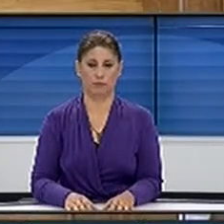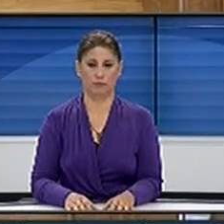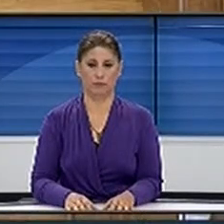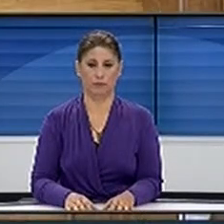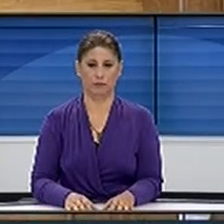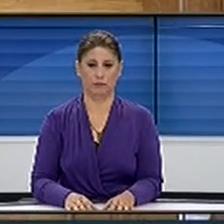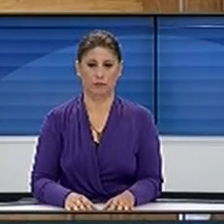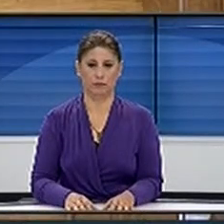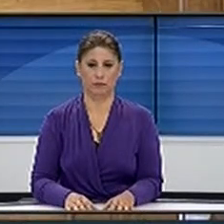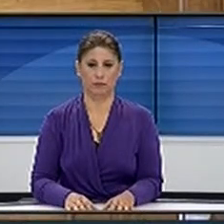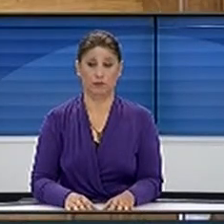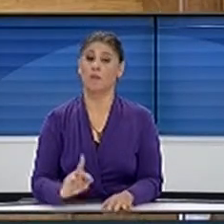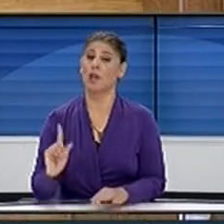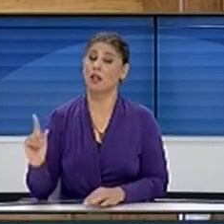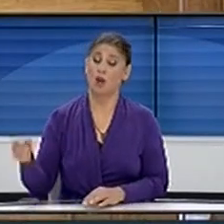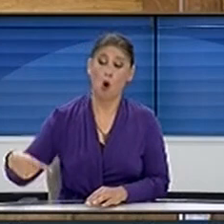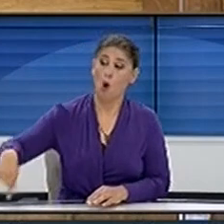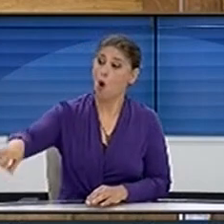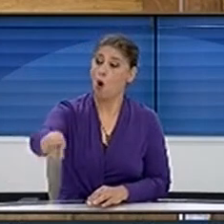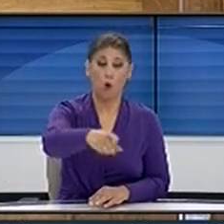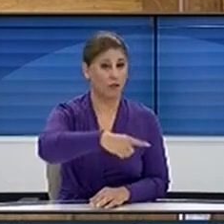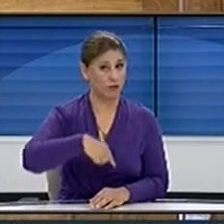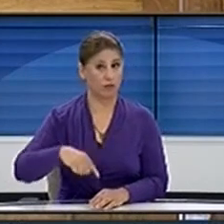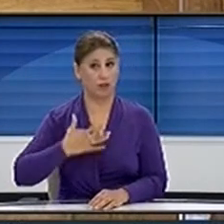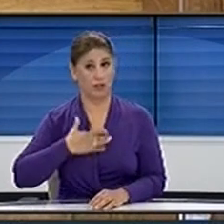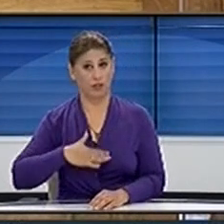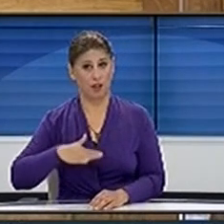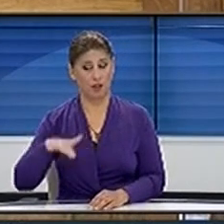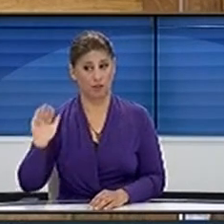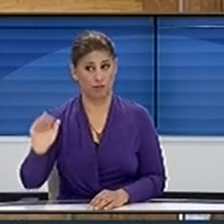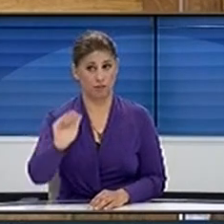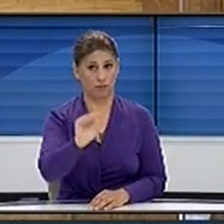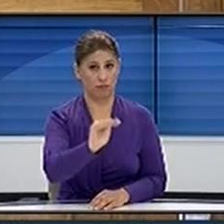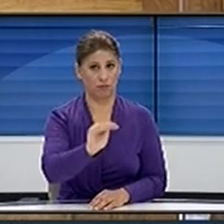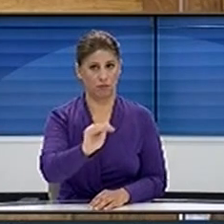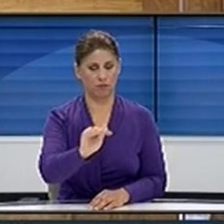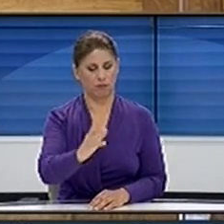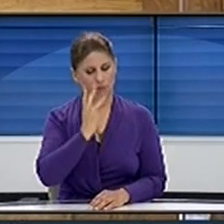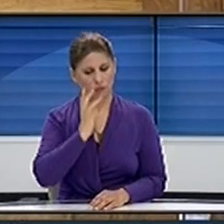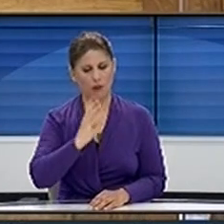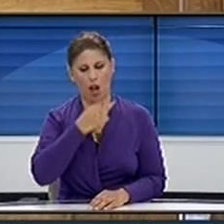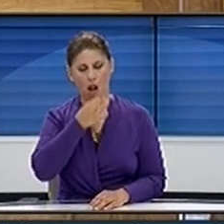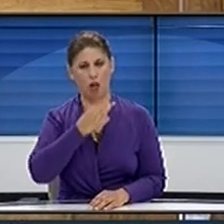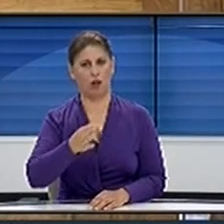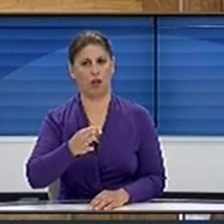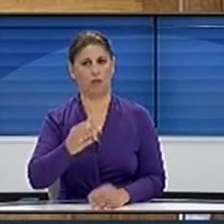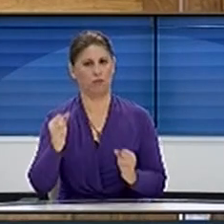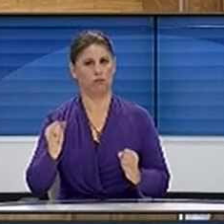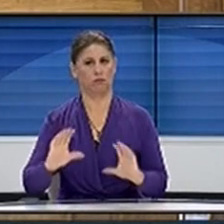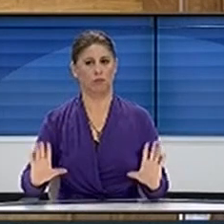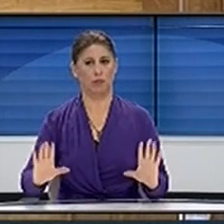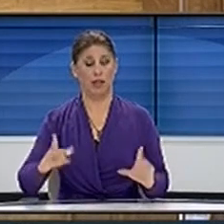Σε όλους αυτούς, λοιπόν, θα ήθελα να απευθύνω μερικά σταρά τα λόγια. Στην